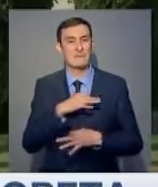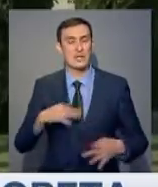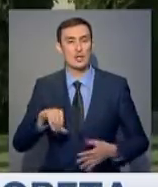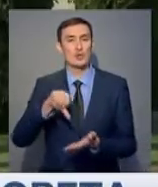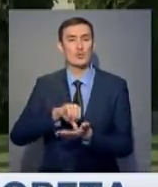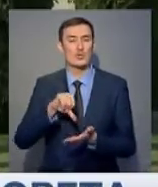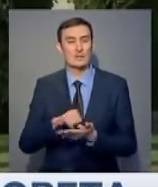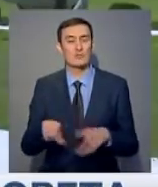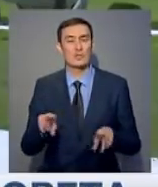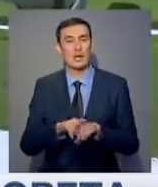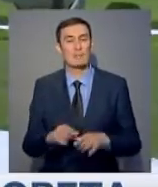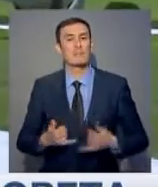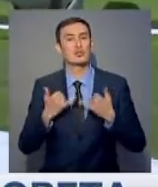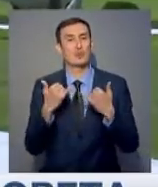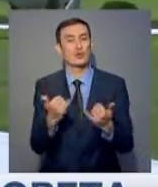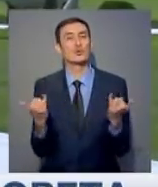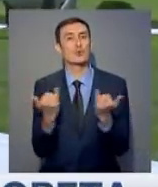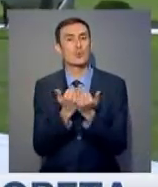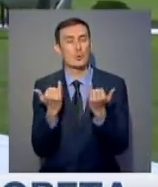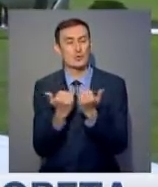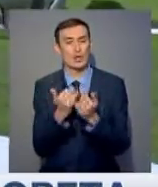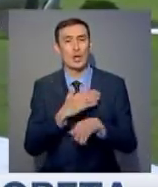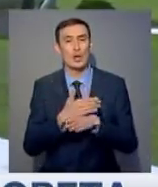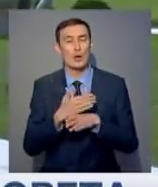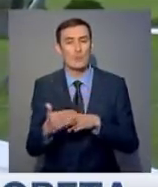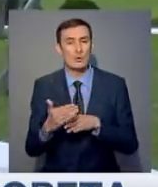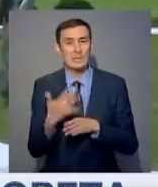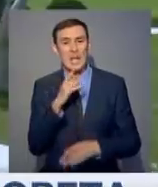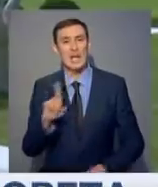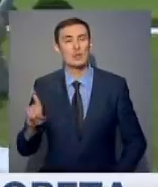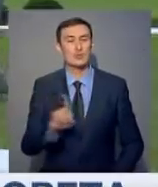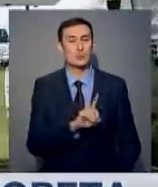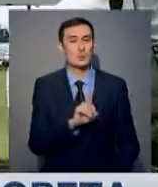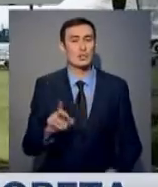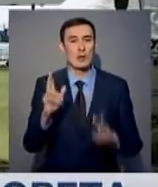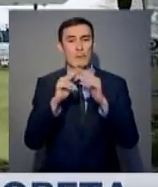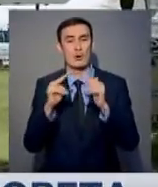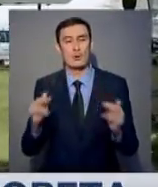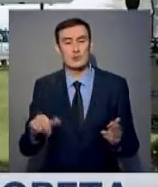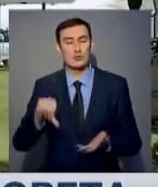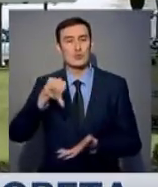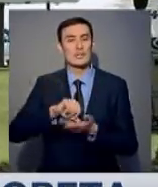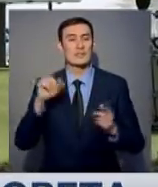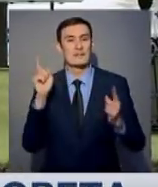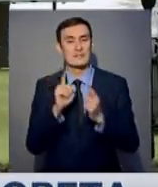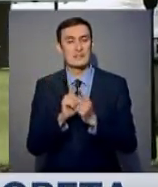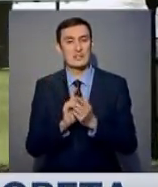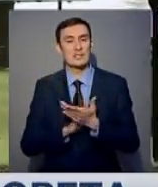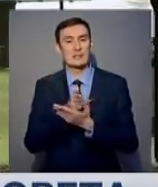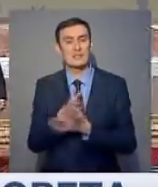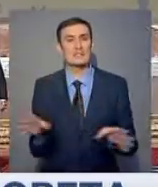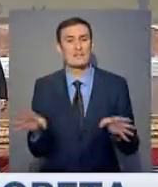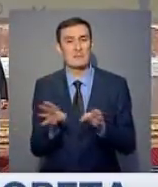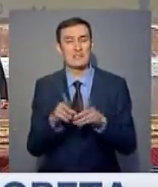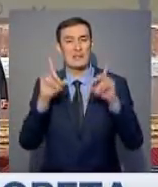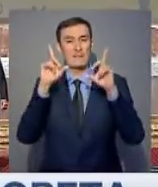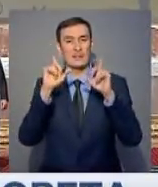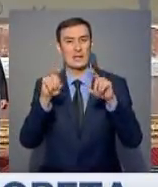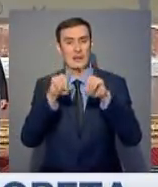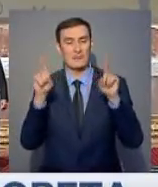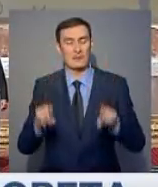участие в качестве почетных гостей после небольшой экскурсии по комплексу участники встречи прошли на совместное фотографирование